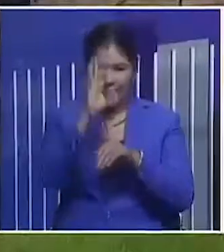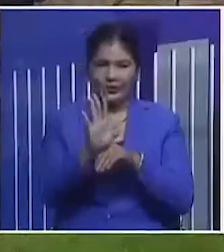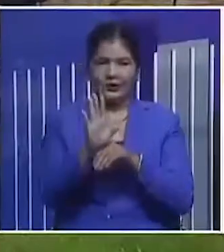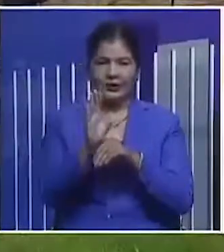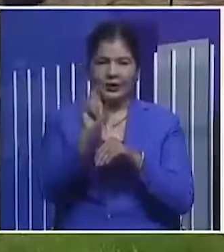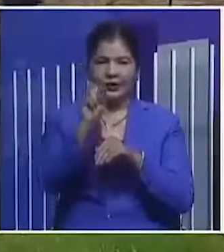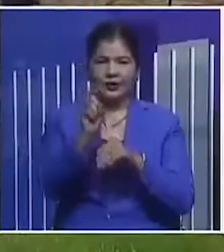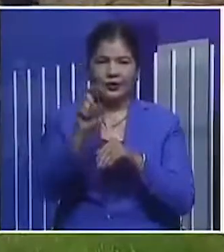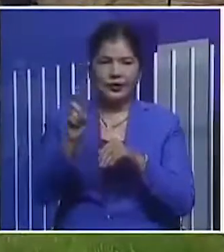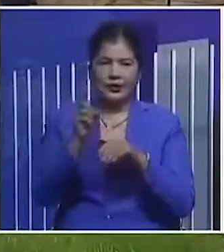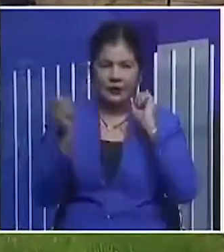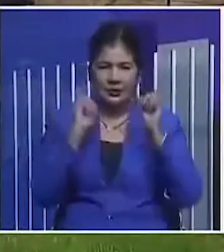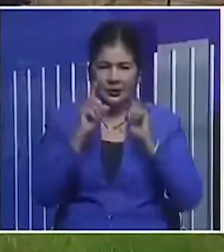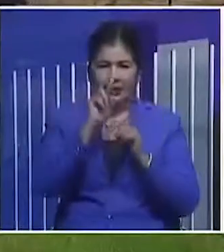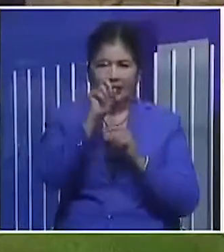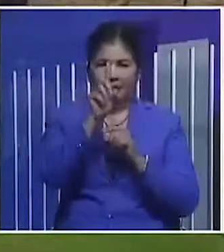बुढीगंगामा नगरपालिकामा